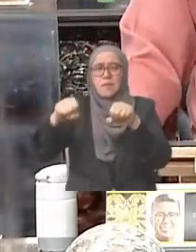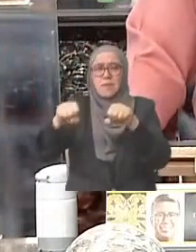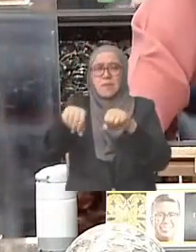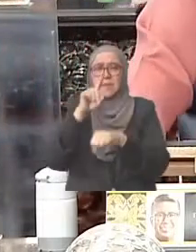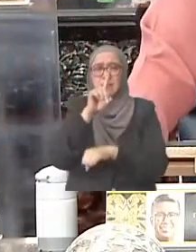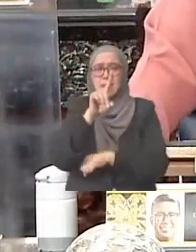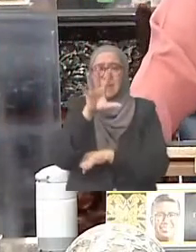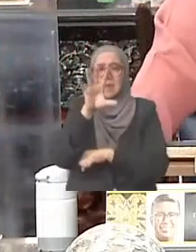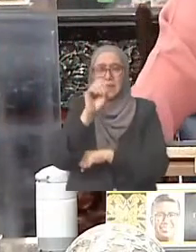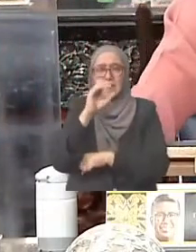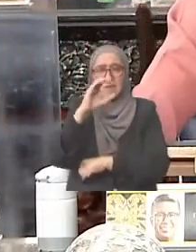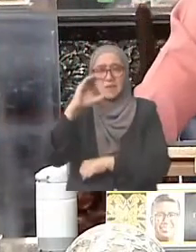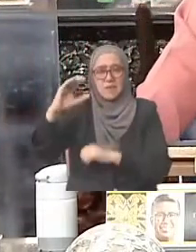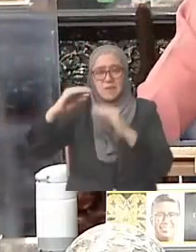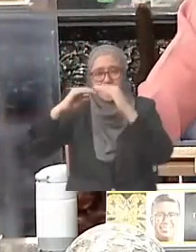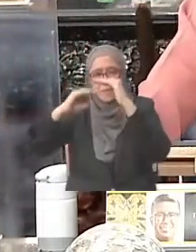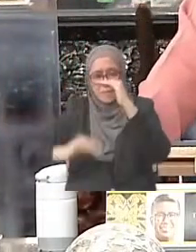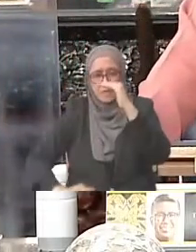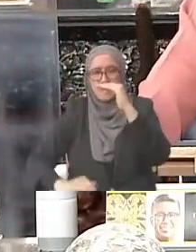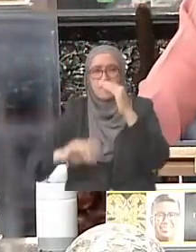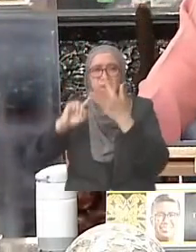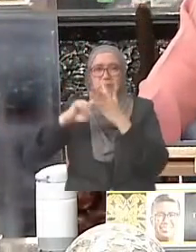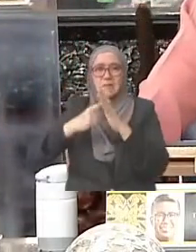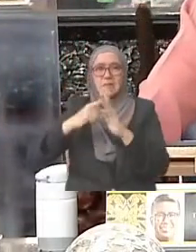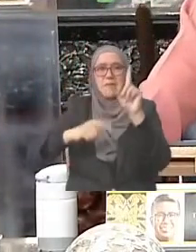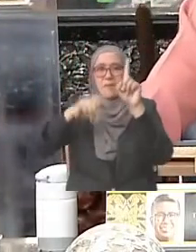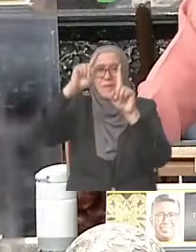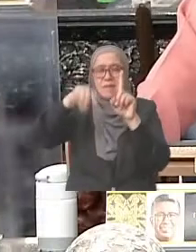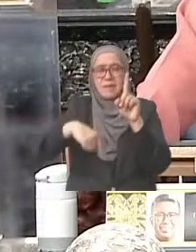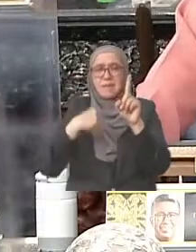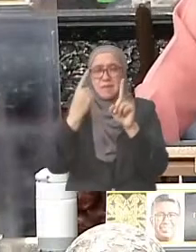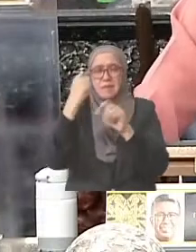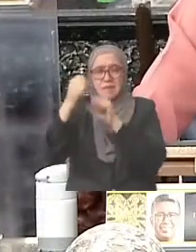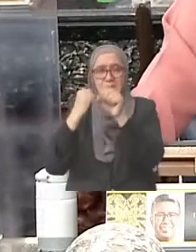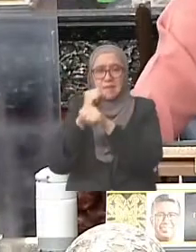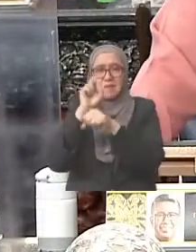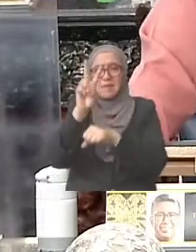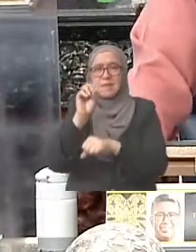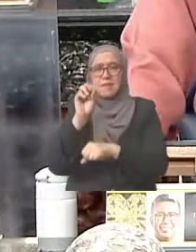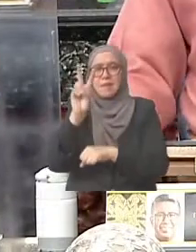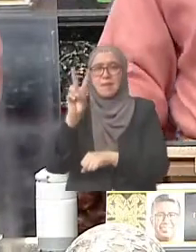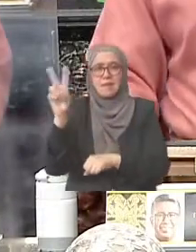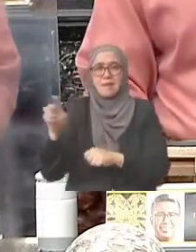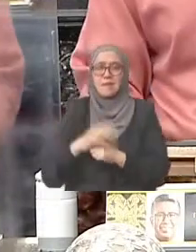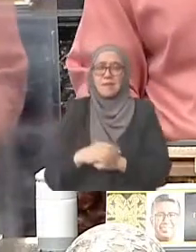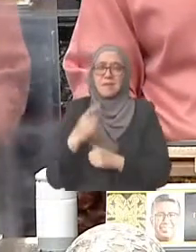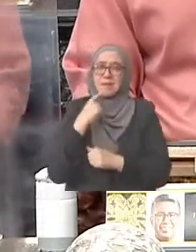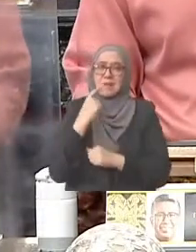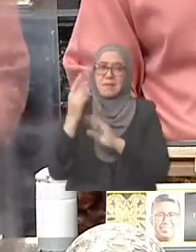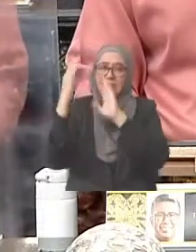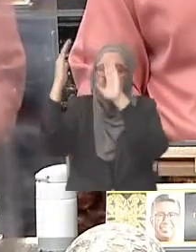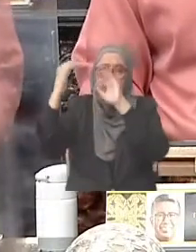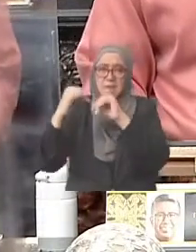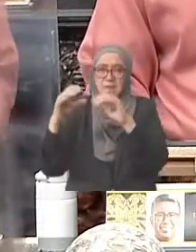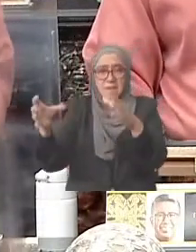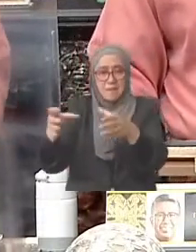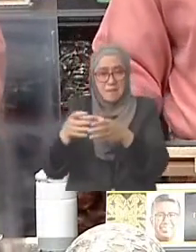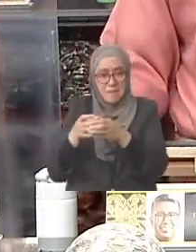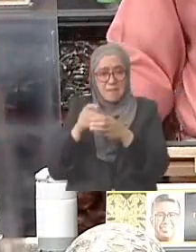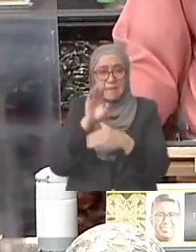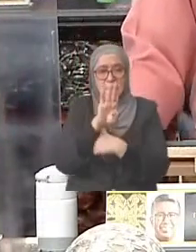bawah mulai 1 Jan 22 Diharapkan dengan pelepasan sekop renungan ini kumpulan B40